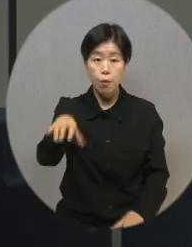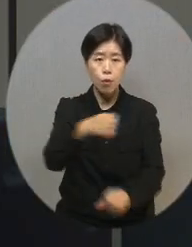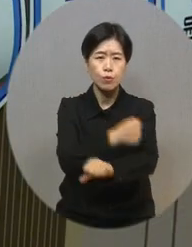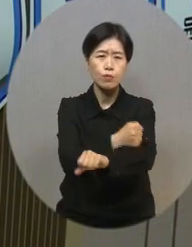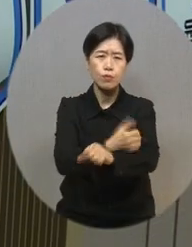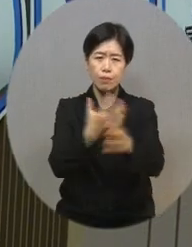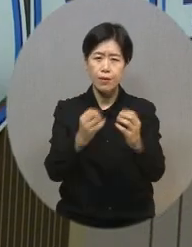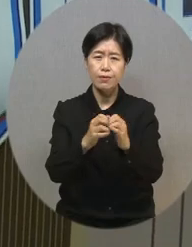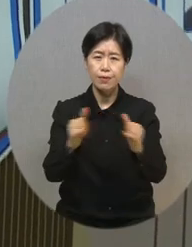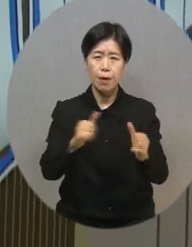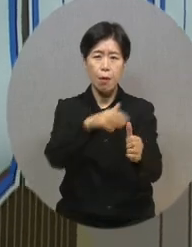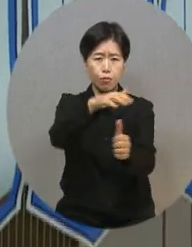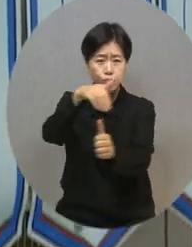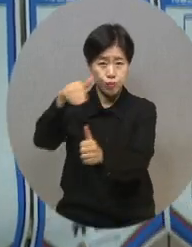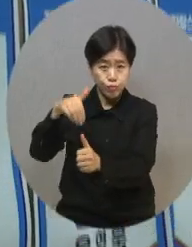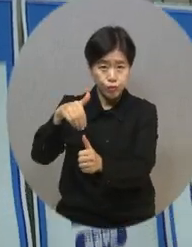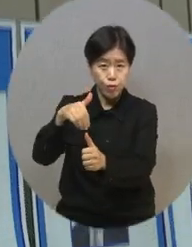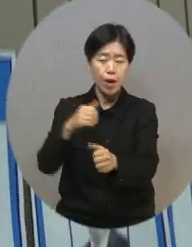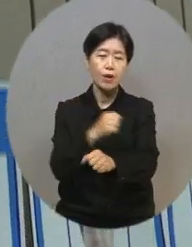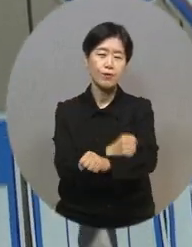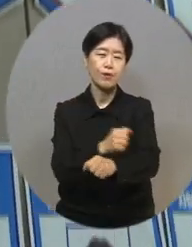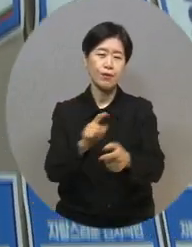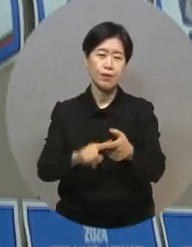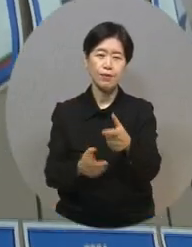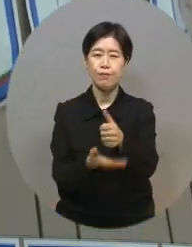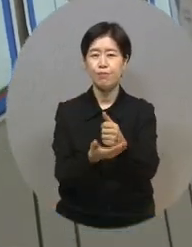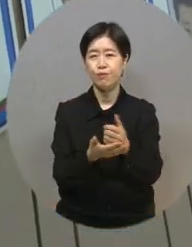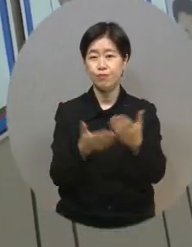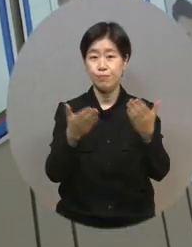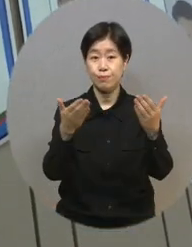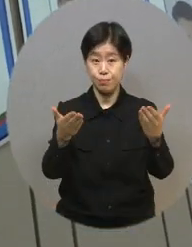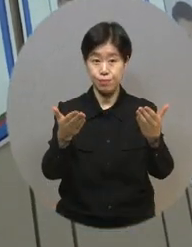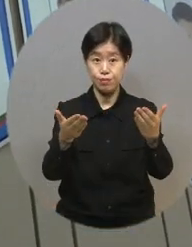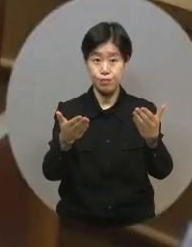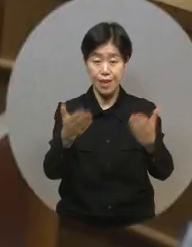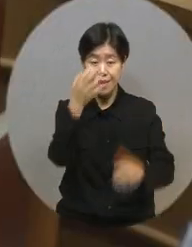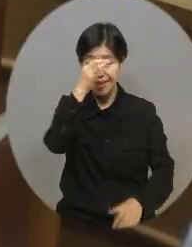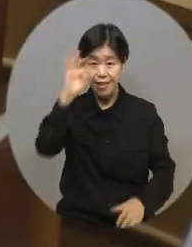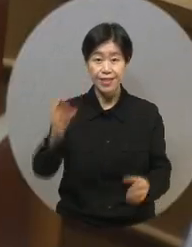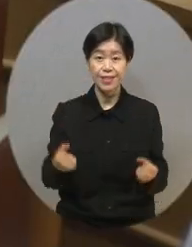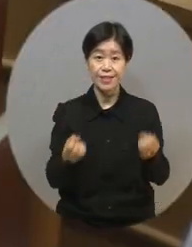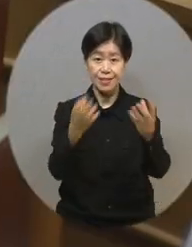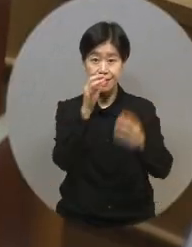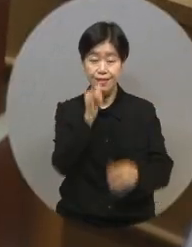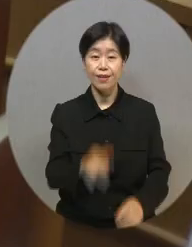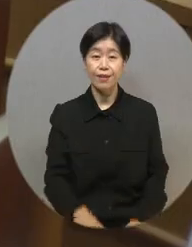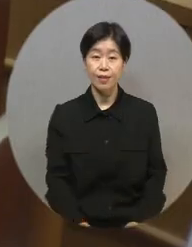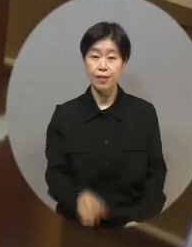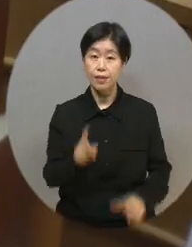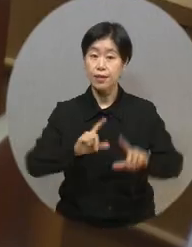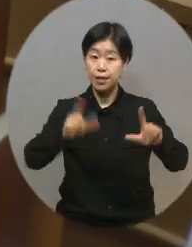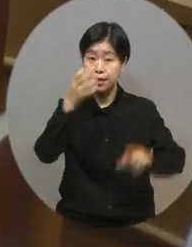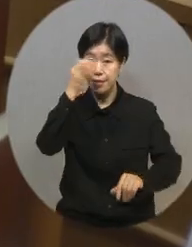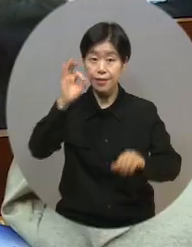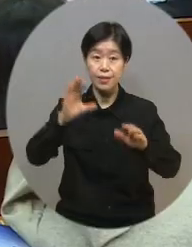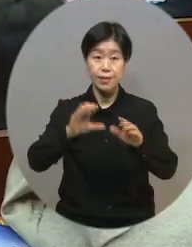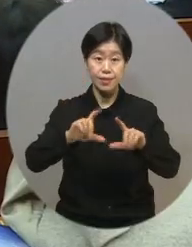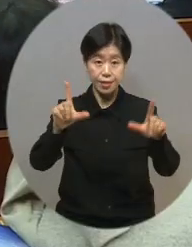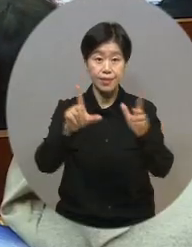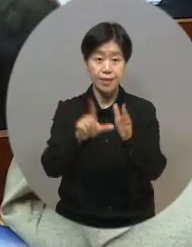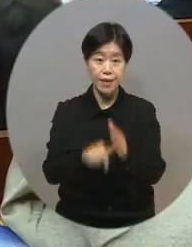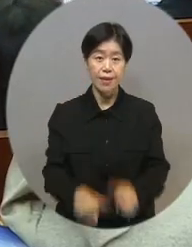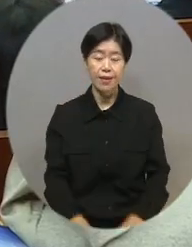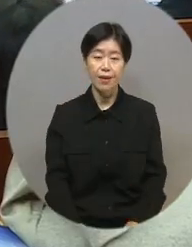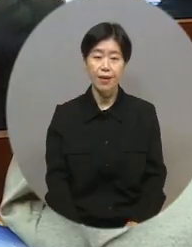전문가를 발굴하여 노고를 격려하기 위한 글로벌 신지식인 인증식이 열렸습니다. 이날 인증식은 사단법인